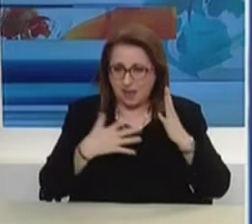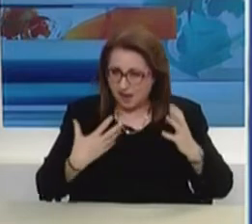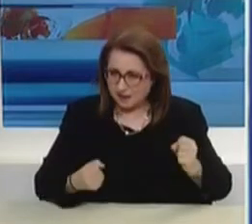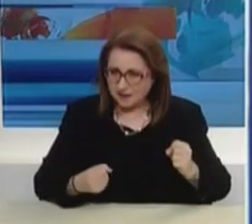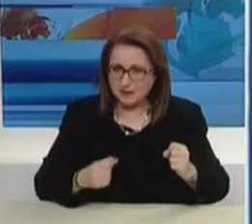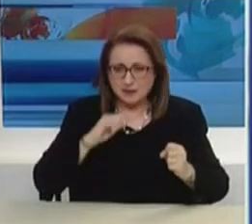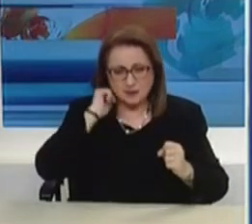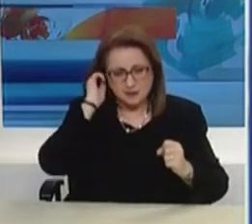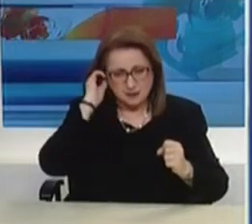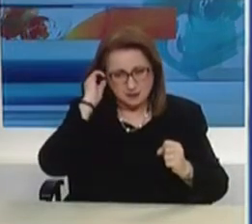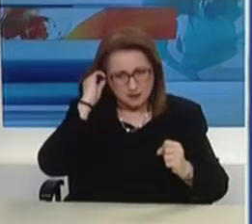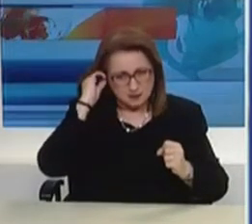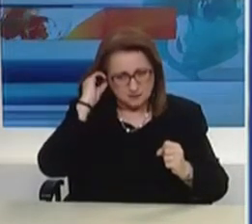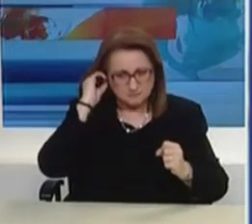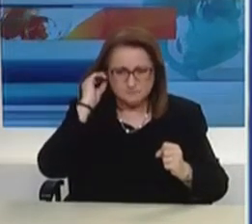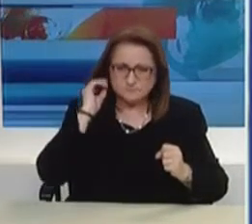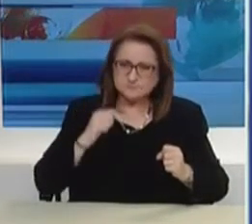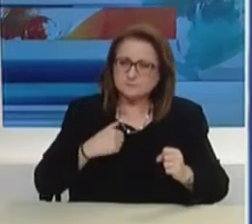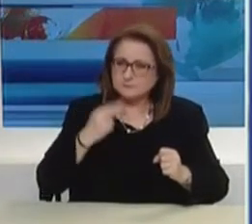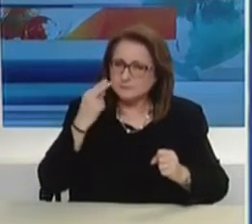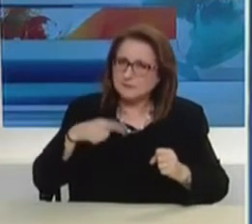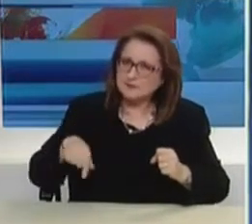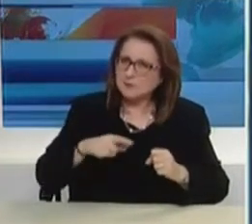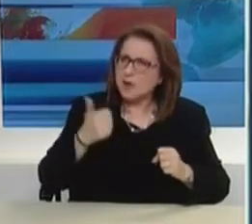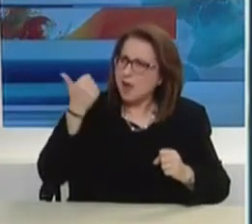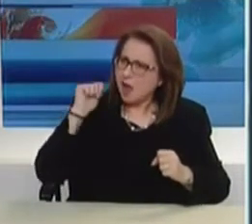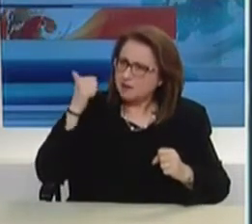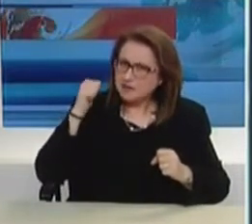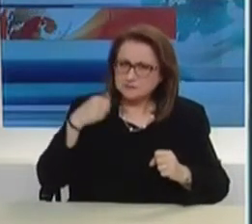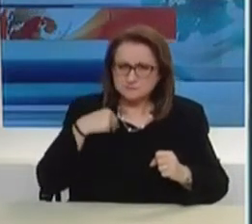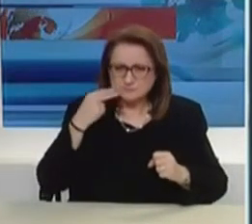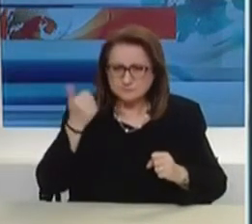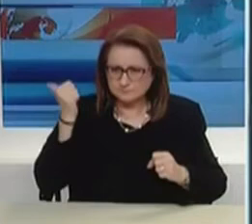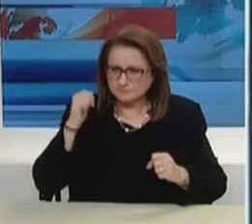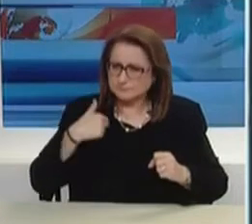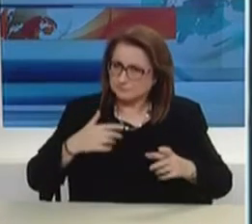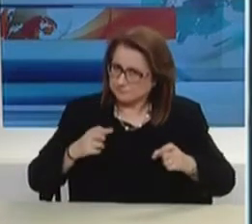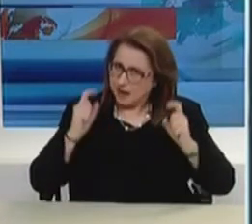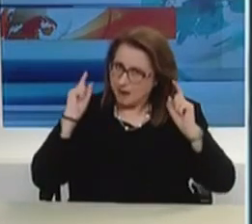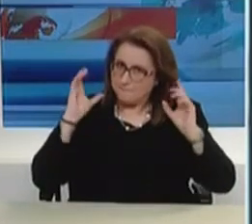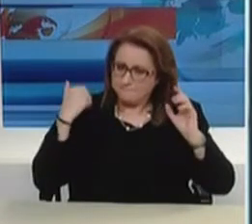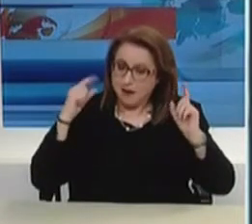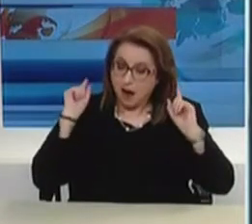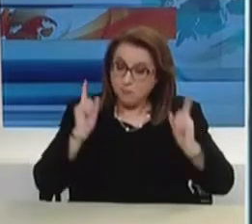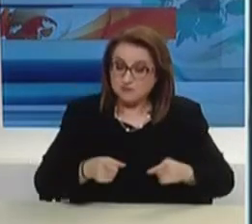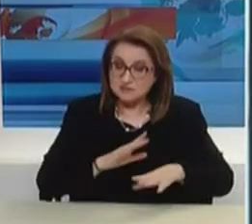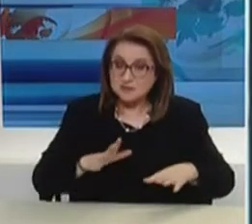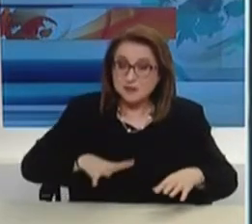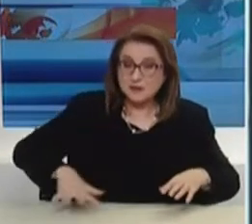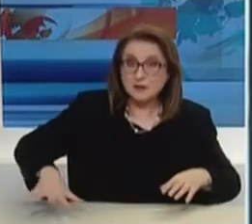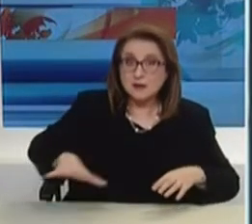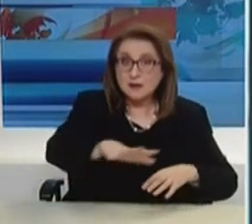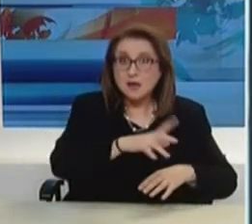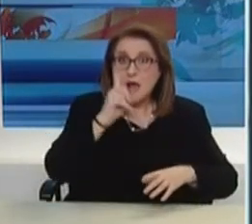σε κάθε περιοχή τι συμβαίνει. Είδατε ότι χτες κιόλας πήραμε σημαντικές αποφάσεις που αφορούσε εργοτάξιο